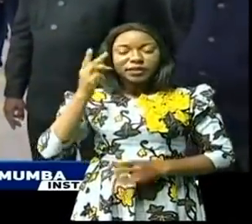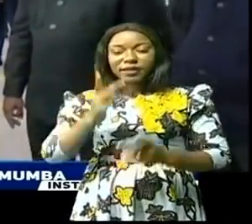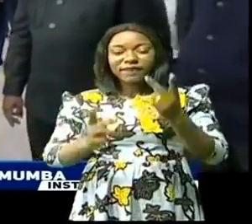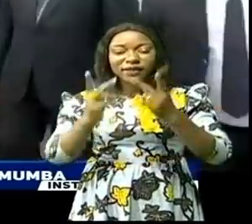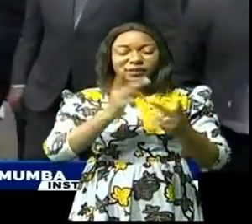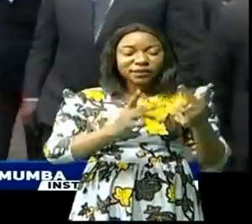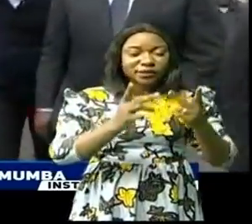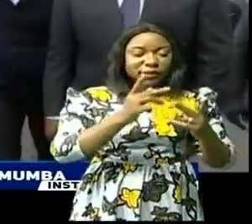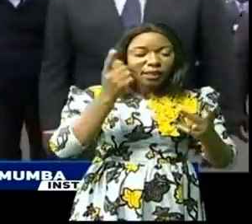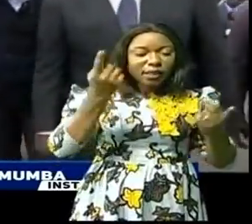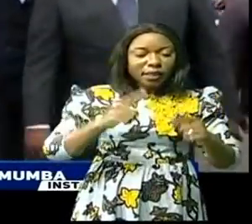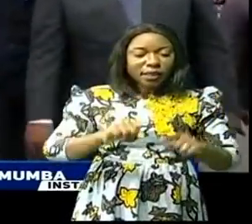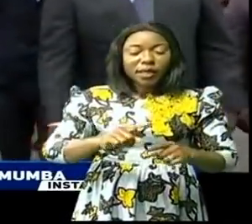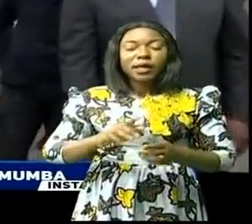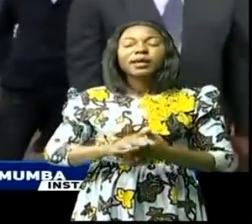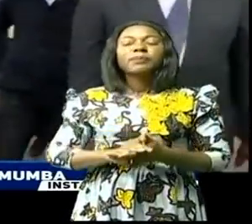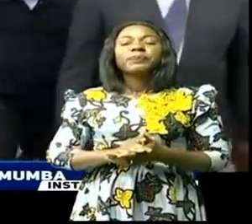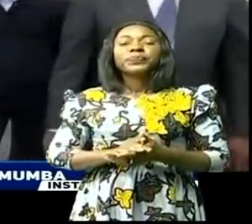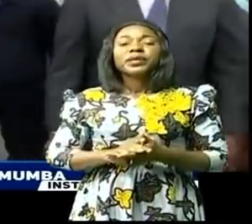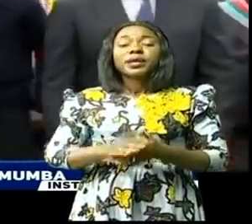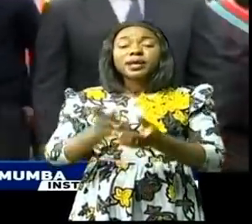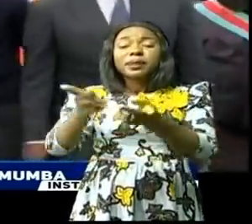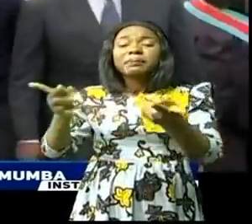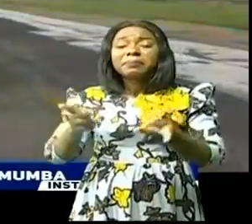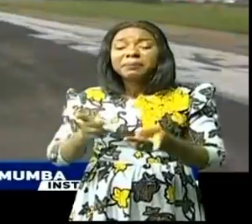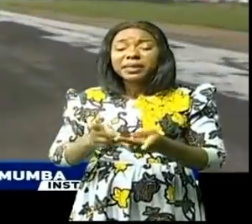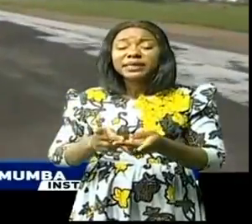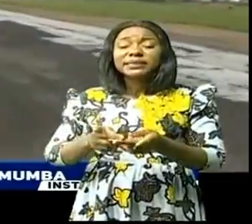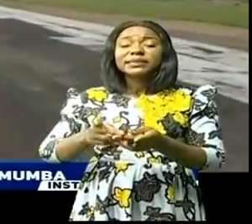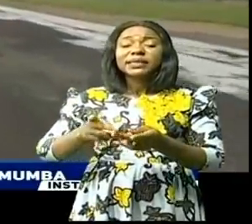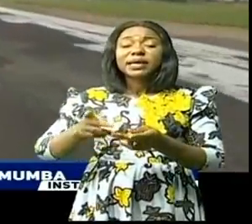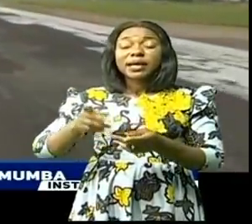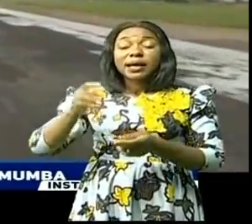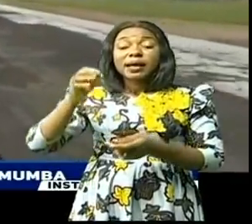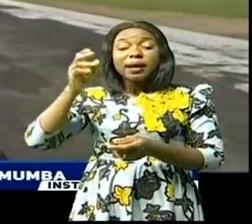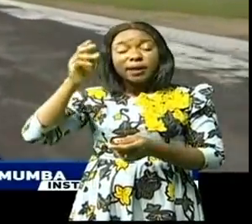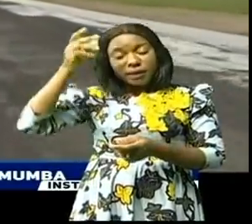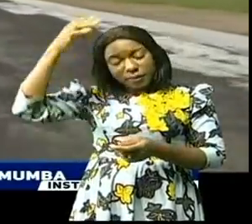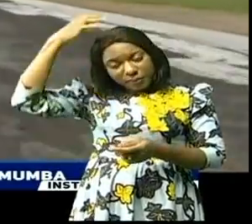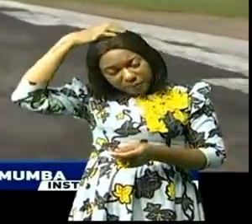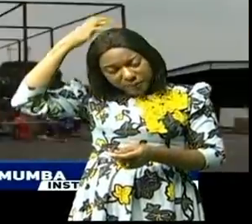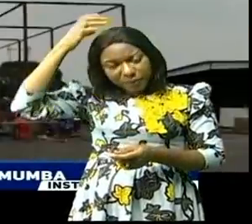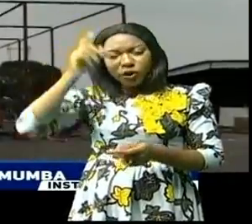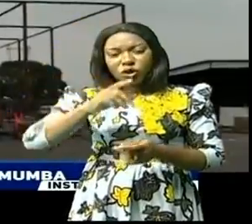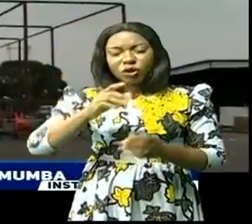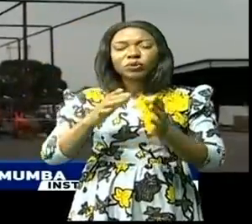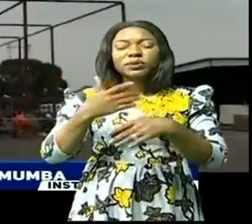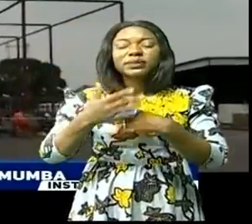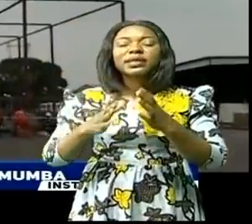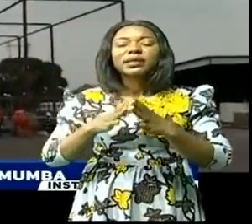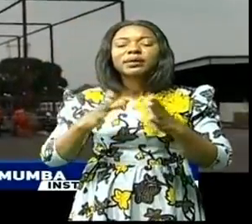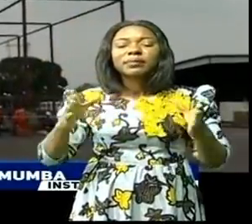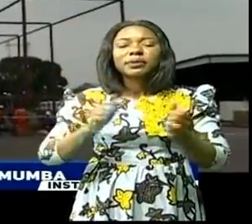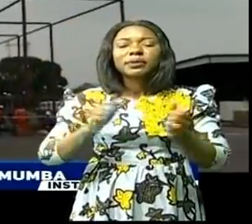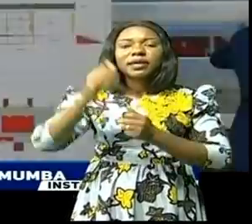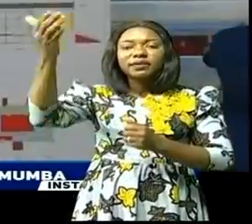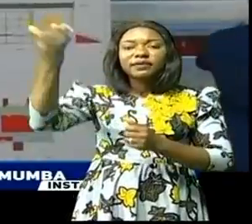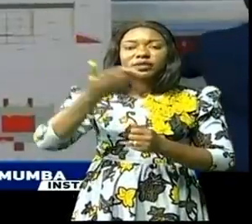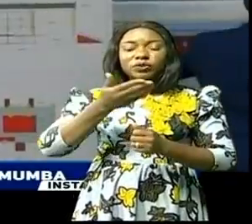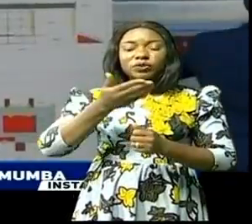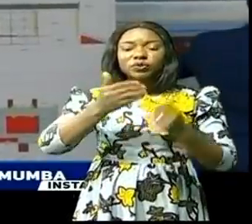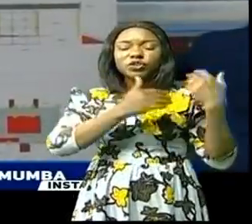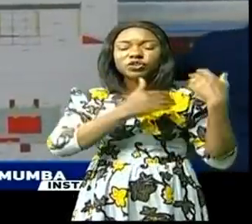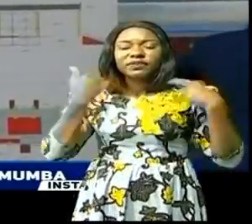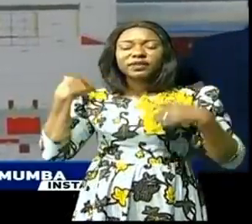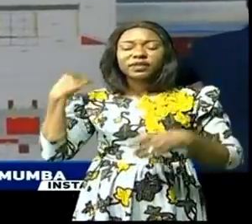pour la visite papale du 2 au 5 juillet 2022 en République démocratique du Congo à l'invitation du chef de l'État Félix-Antoine Tshisekedi